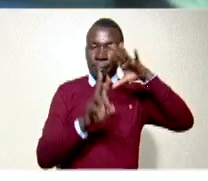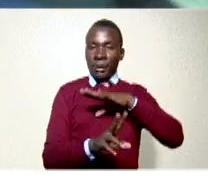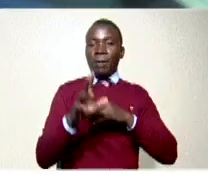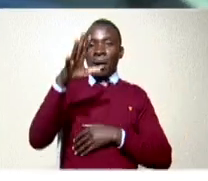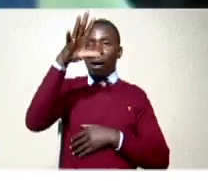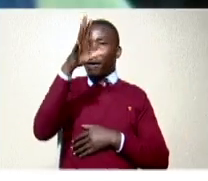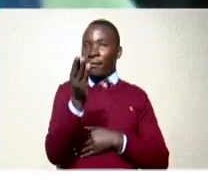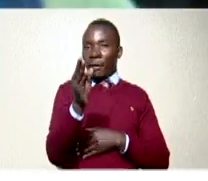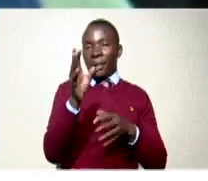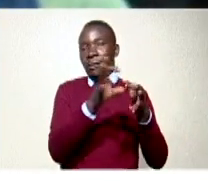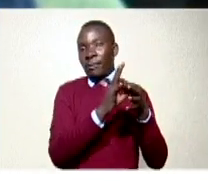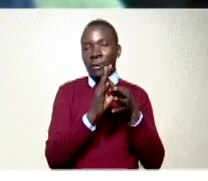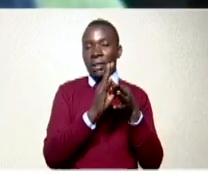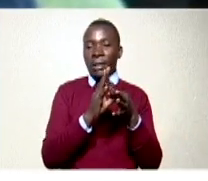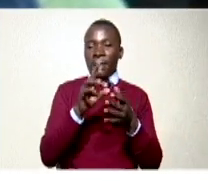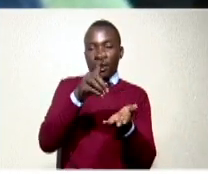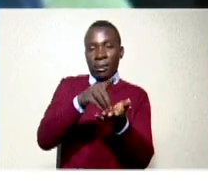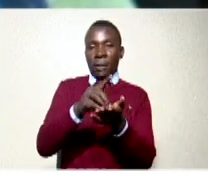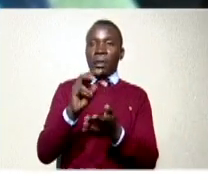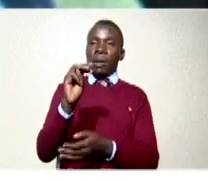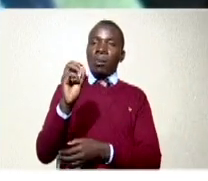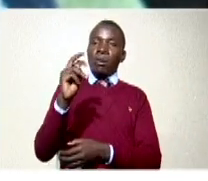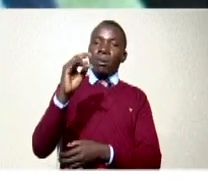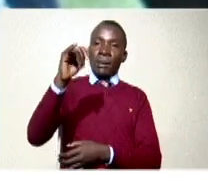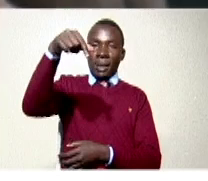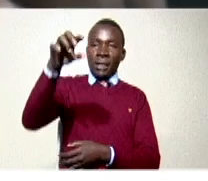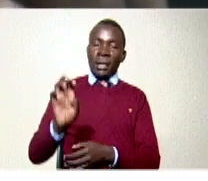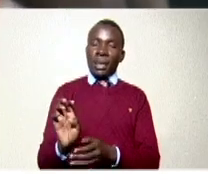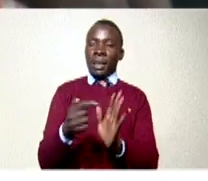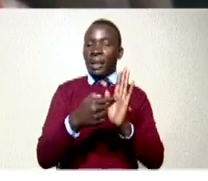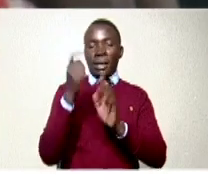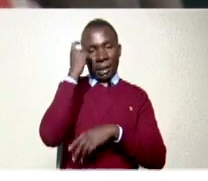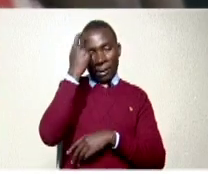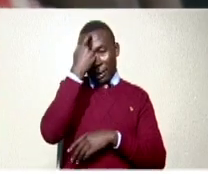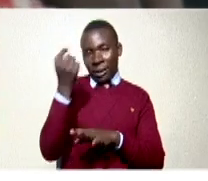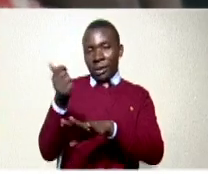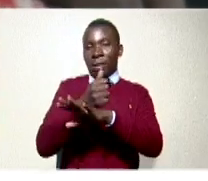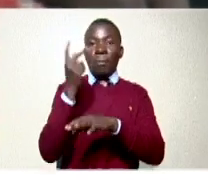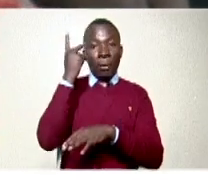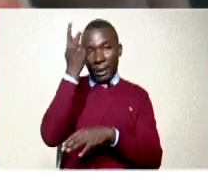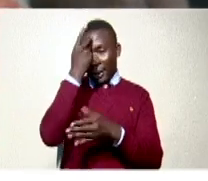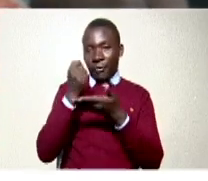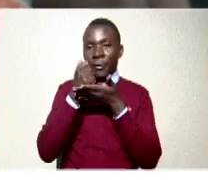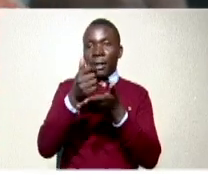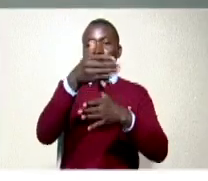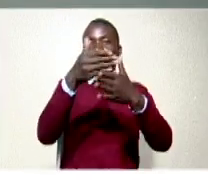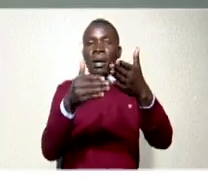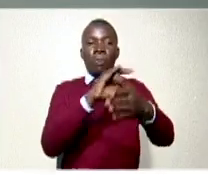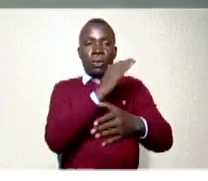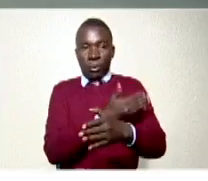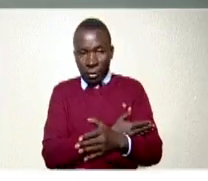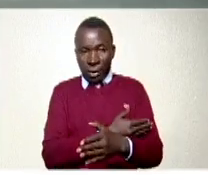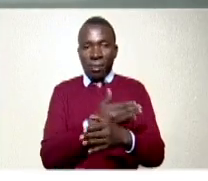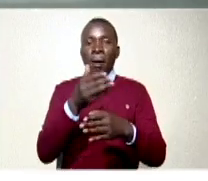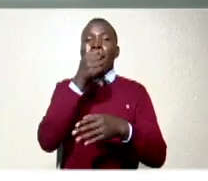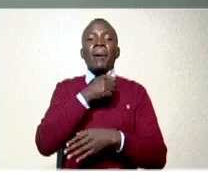Dr. Nsanzabaganwa Monique, agaragaza ko Leta zikwiye gushyiraho politiki zifasha kubaka ubushobozi bw'urwego